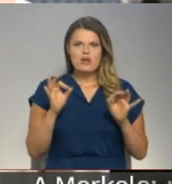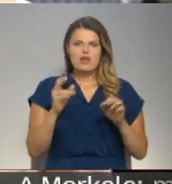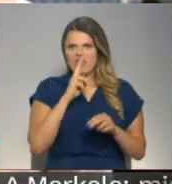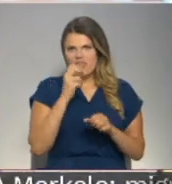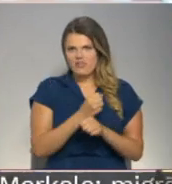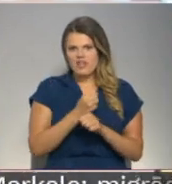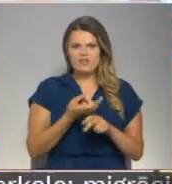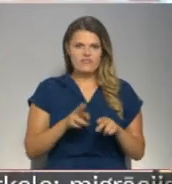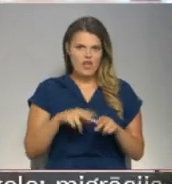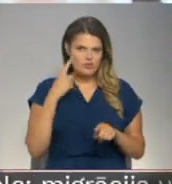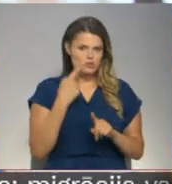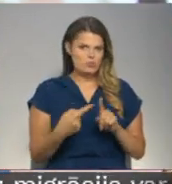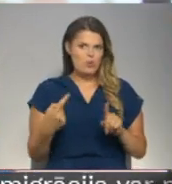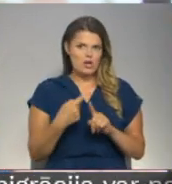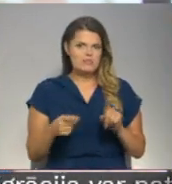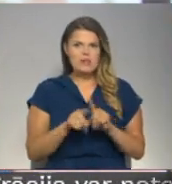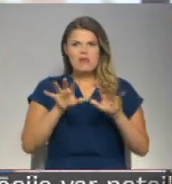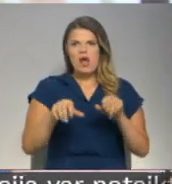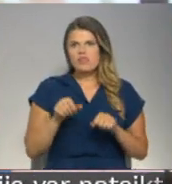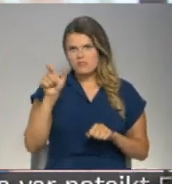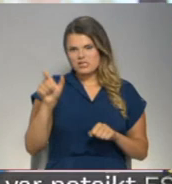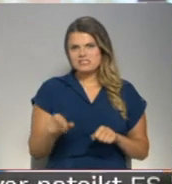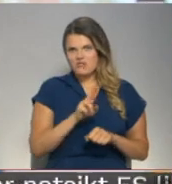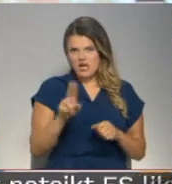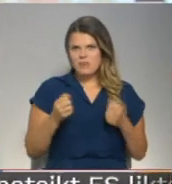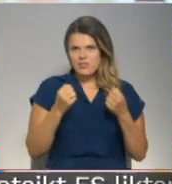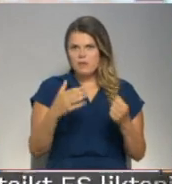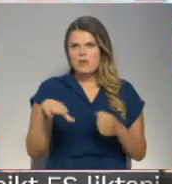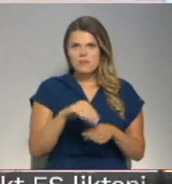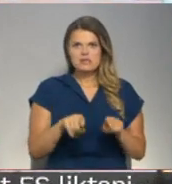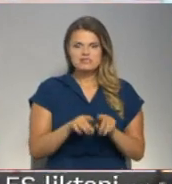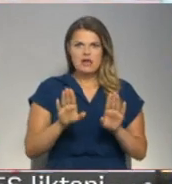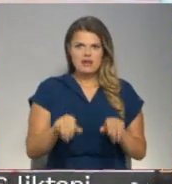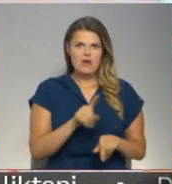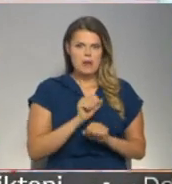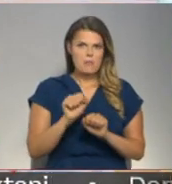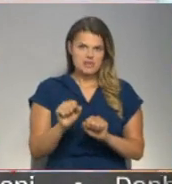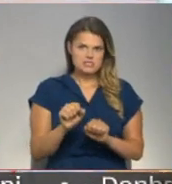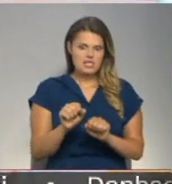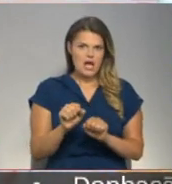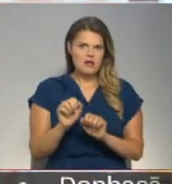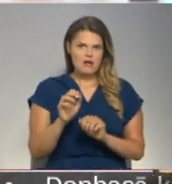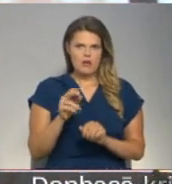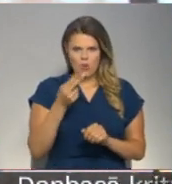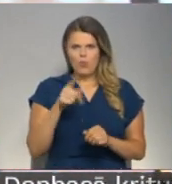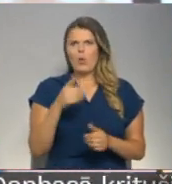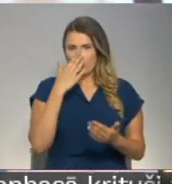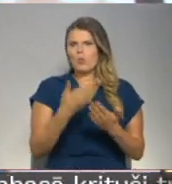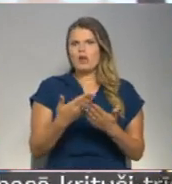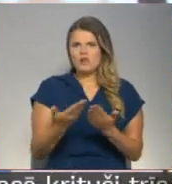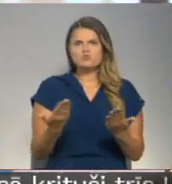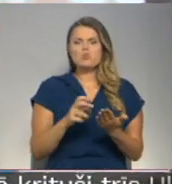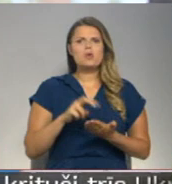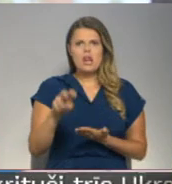tādas muļķības. Tāpat kā mēs varam atņemt mašīnas cilvēkam nebraukt, tad mēs arī viņu varam pasargāt un klausies, ko tu rādīsi tagad, ko tu liekas uz